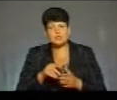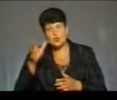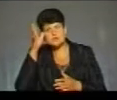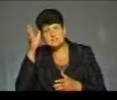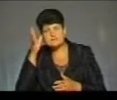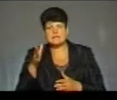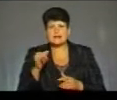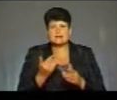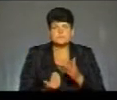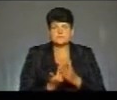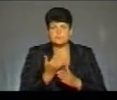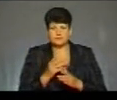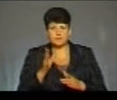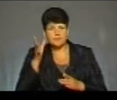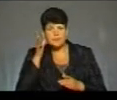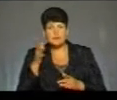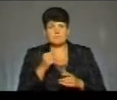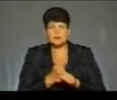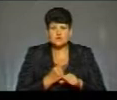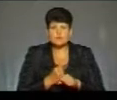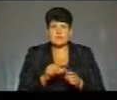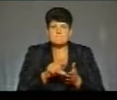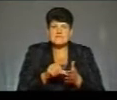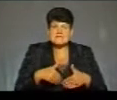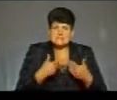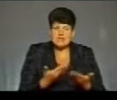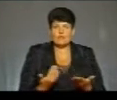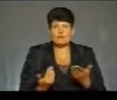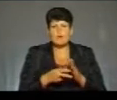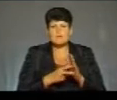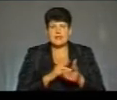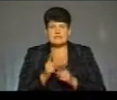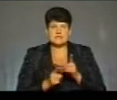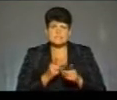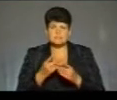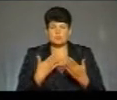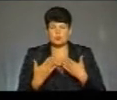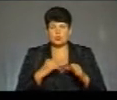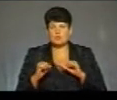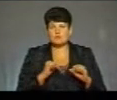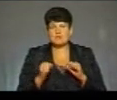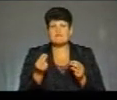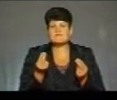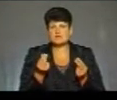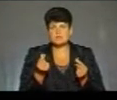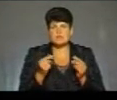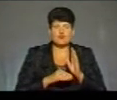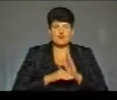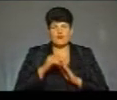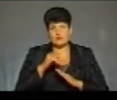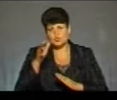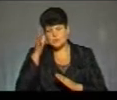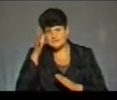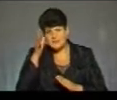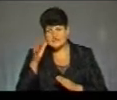та інновацій ми напрацьовуємо та представимо план змін у підходах до управління та фінансування у вищій освіті